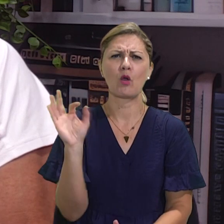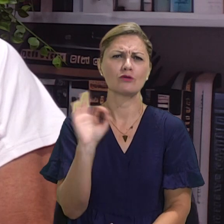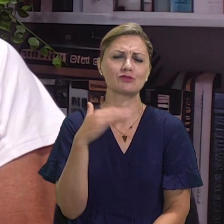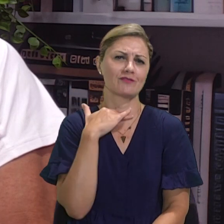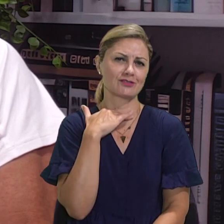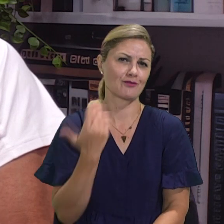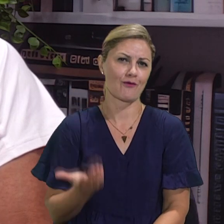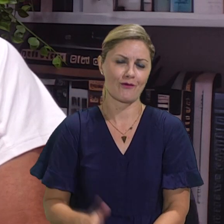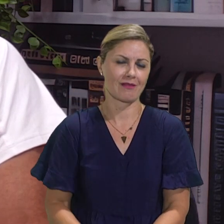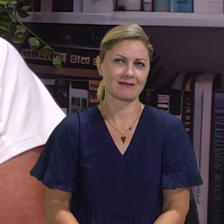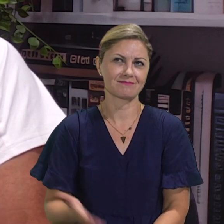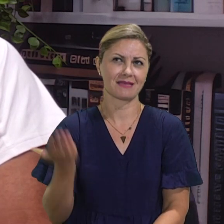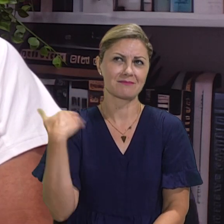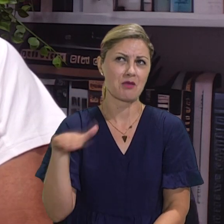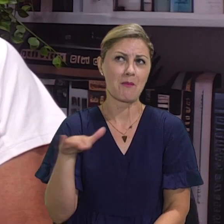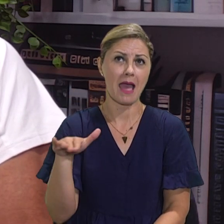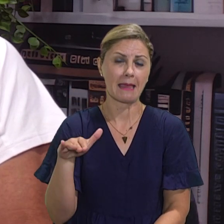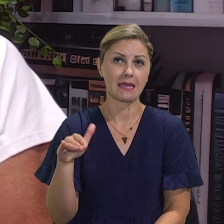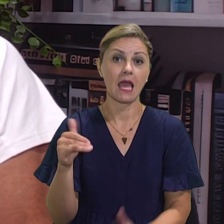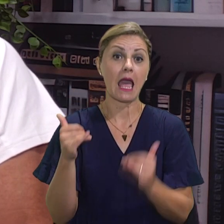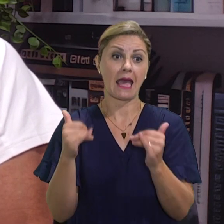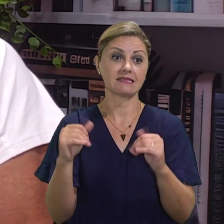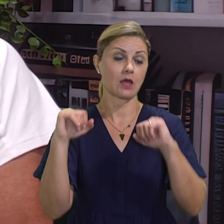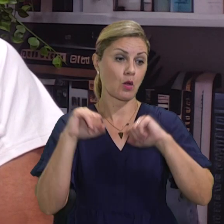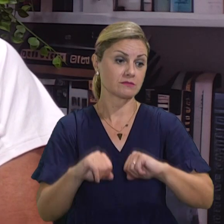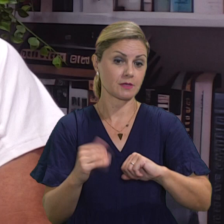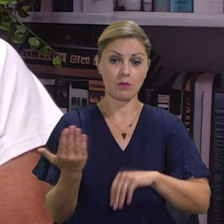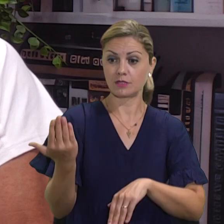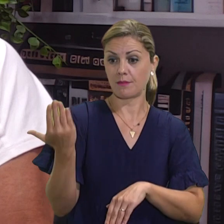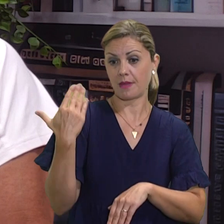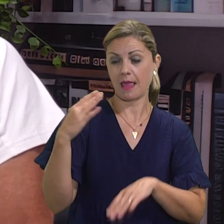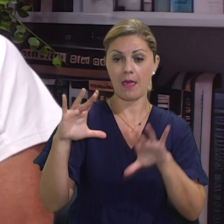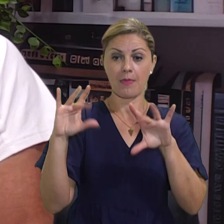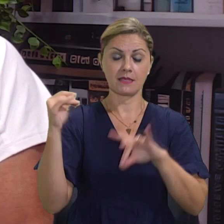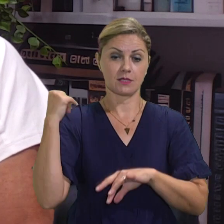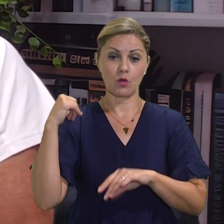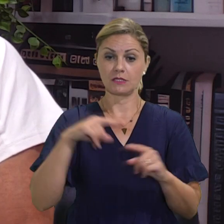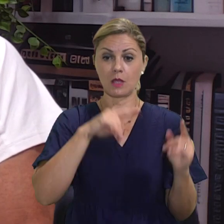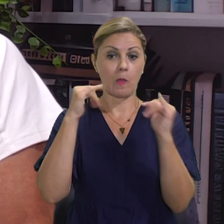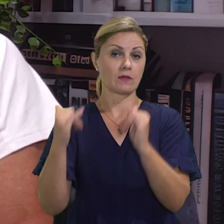smatram ozbiljnije, to je unatrag zadnjih desetak godina.